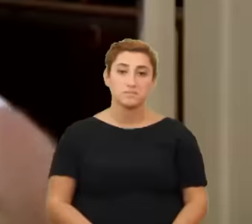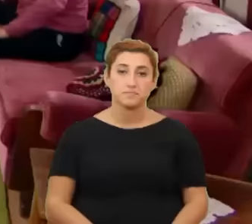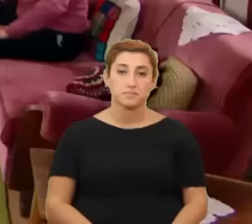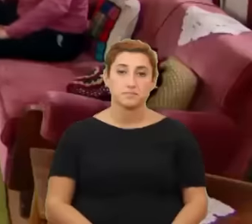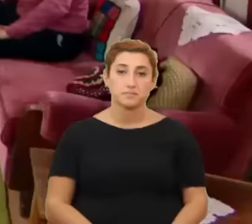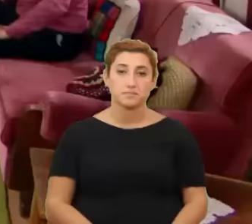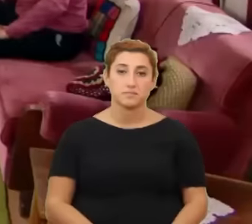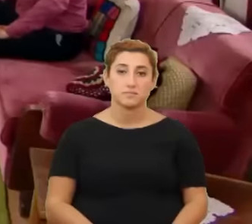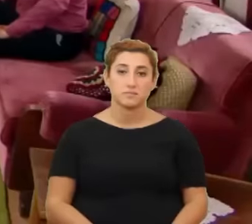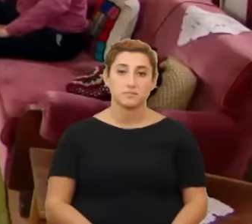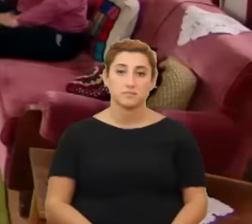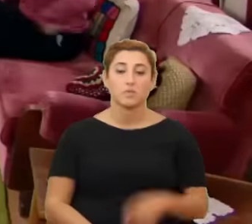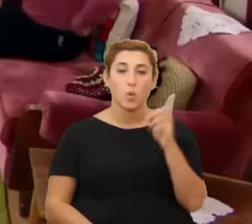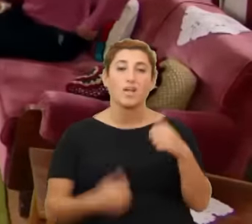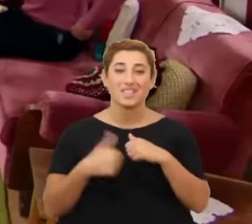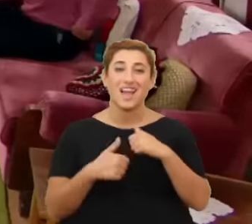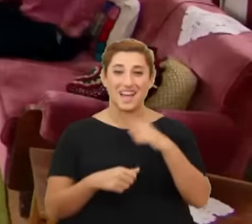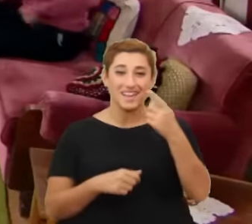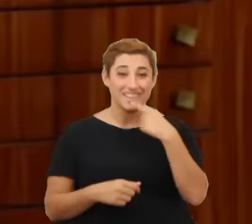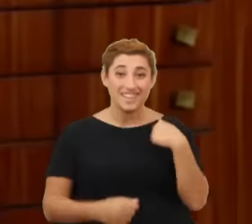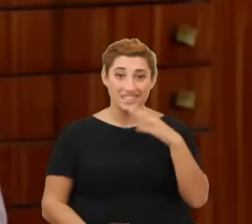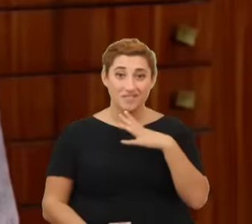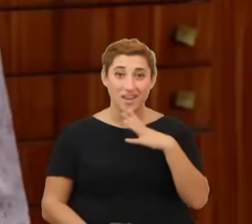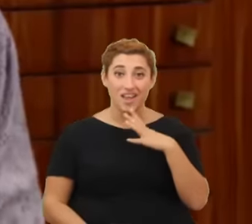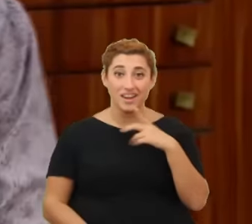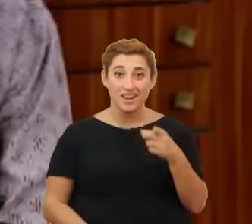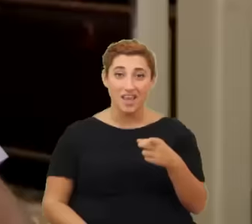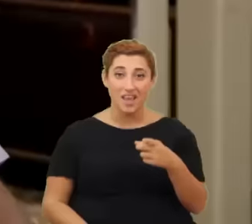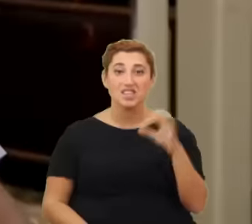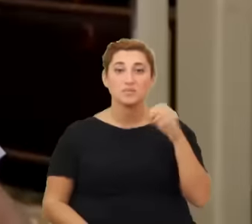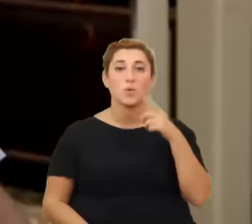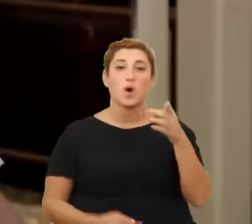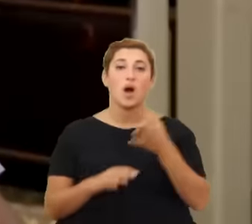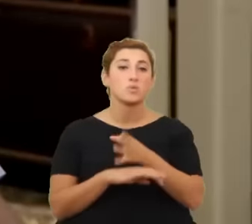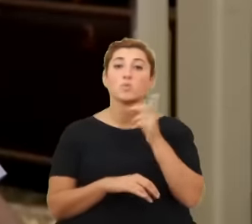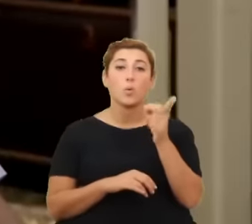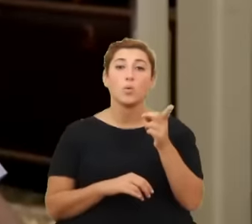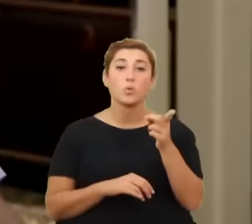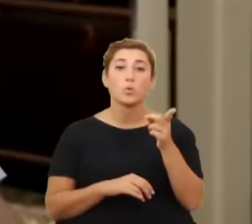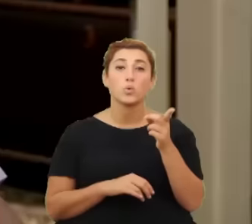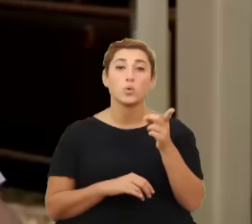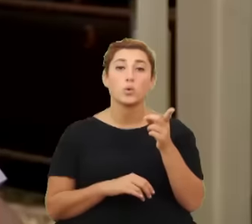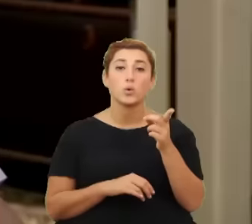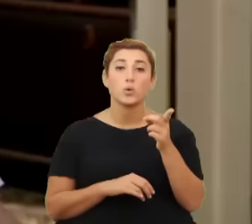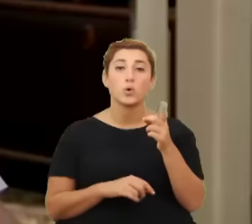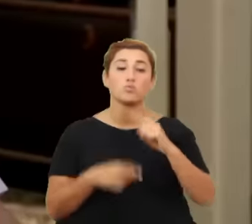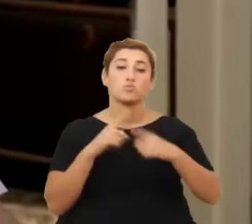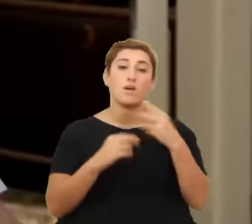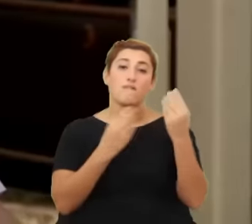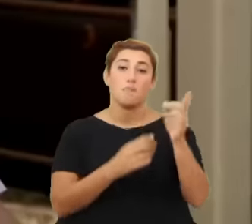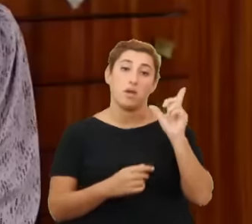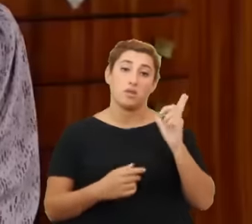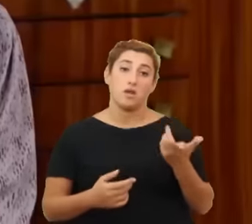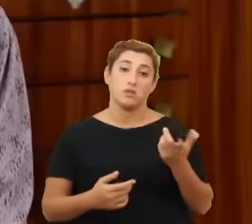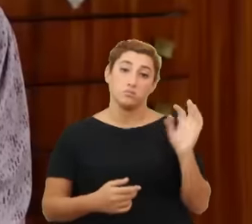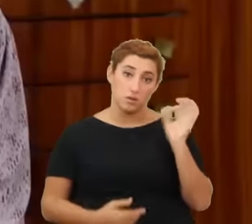Tabii. Şimdi o tarihi eser var ya, tarihi eser. Şimdi aslında onu müziğe vermek lazım